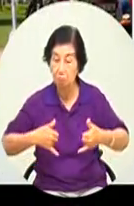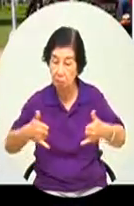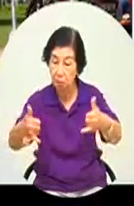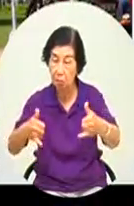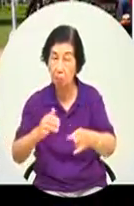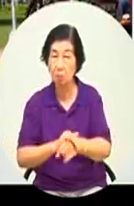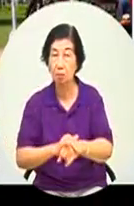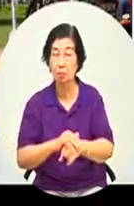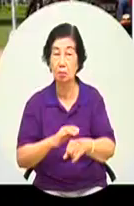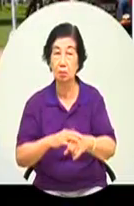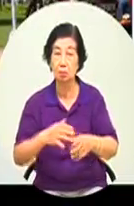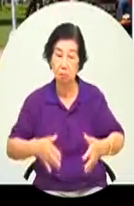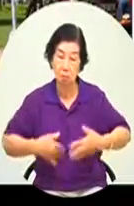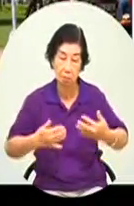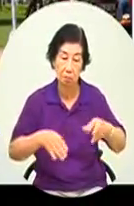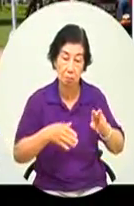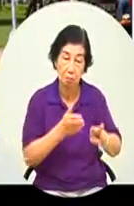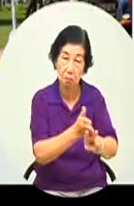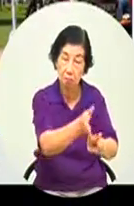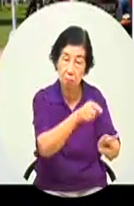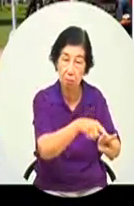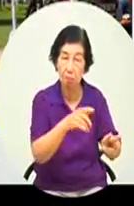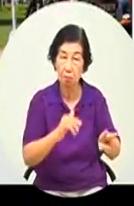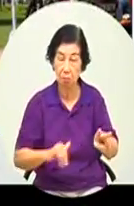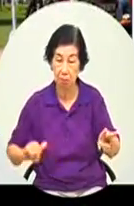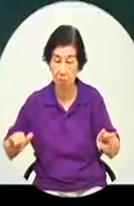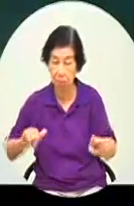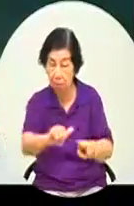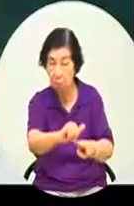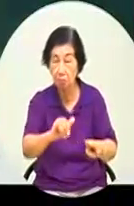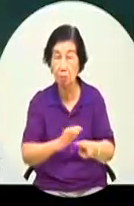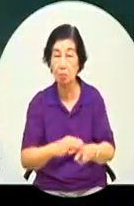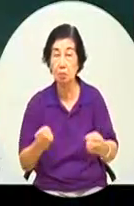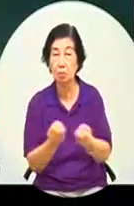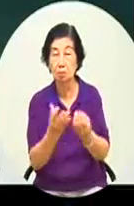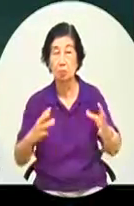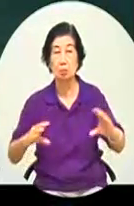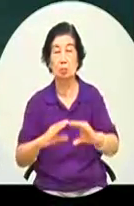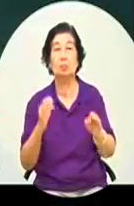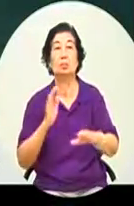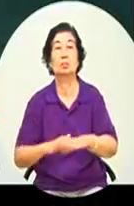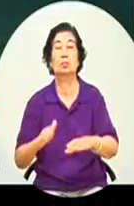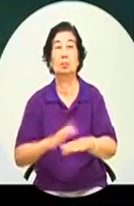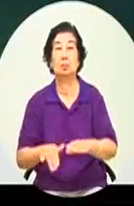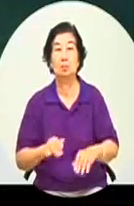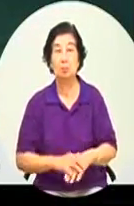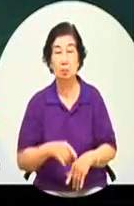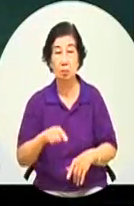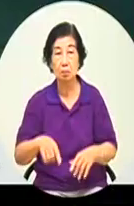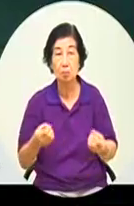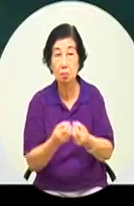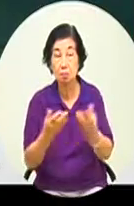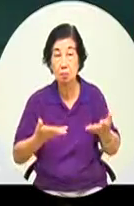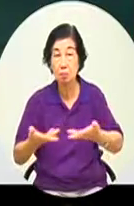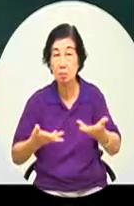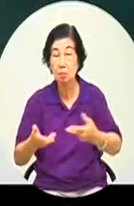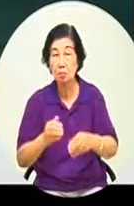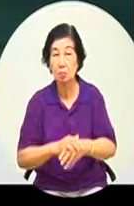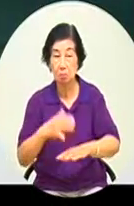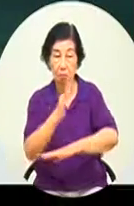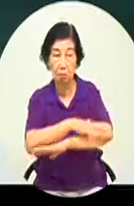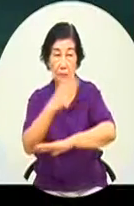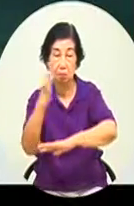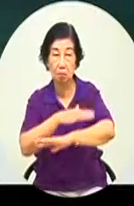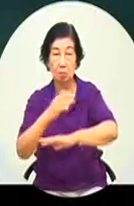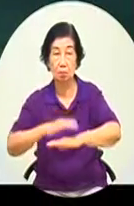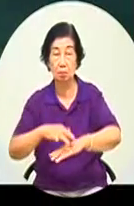会造成危险的车祸发生吼。啊，这一件也是经过报纸报道，